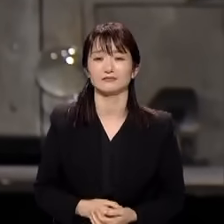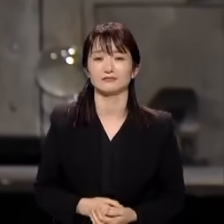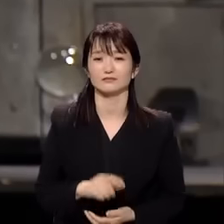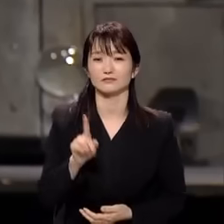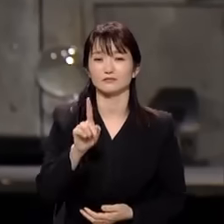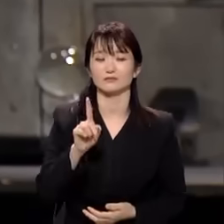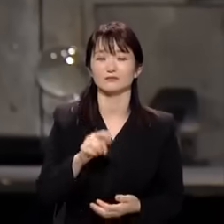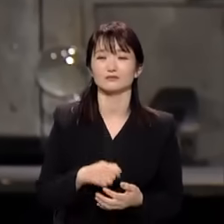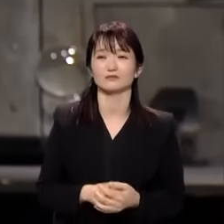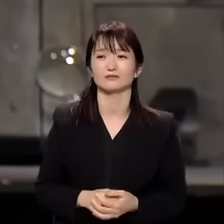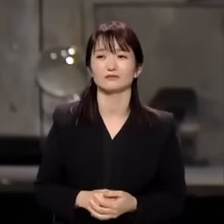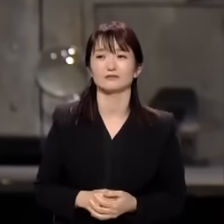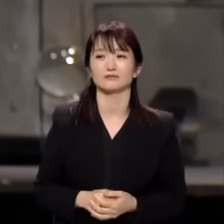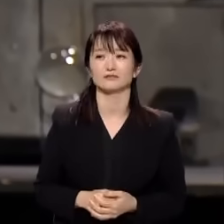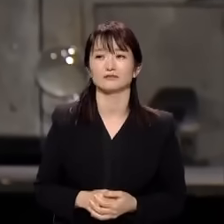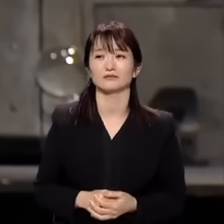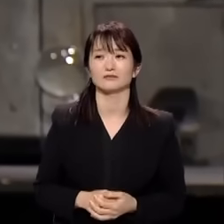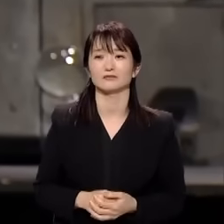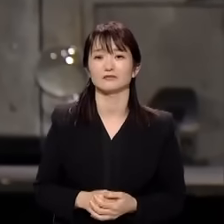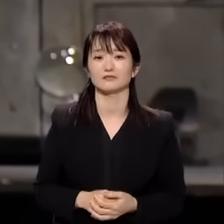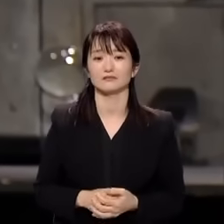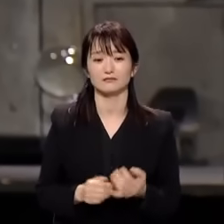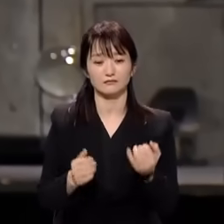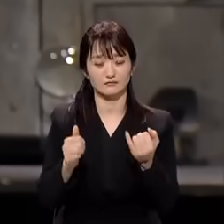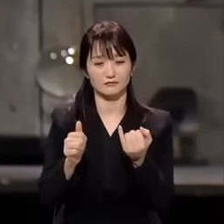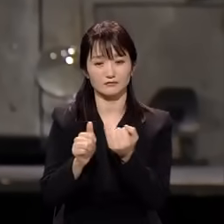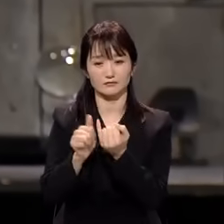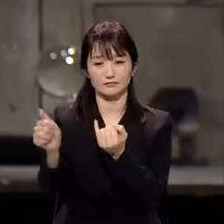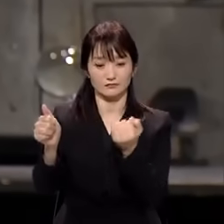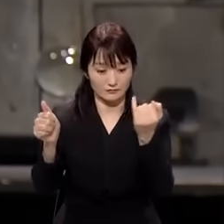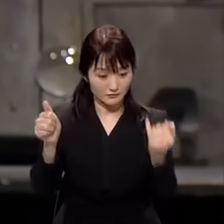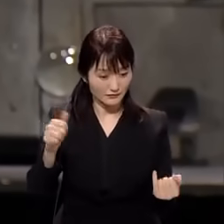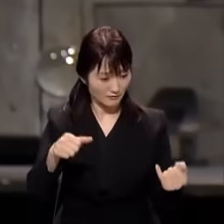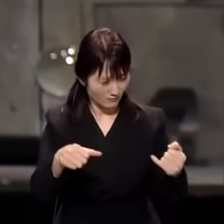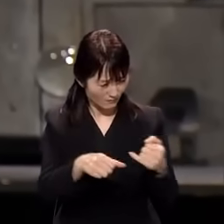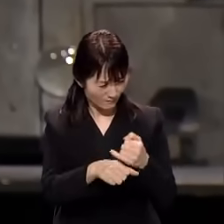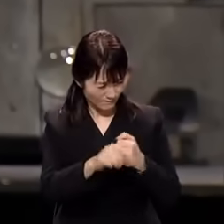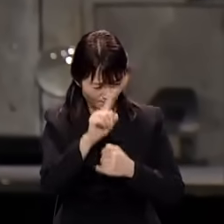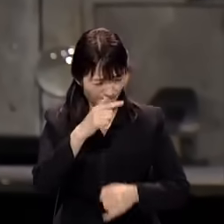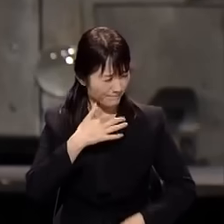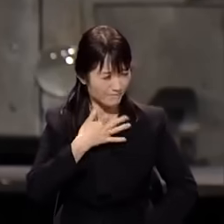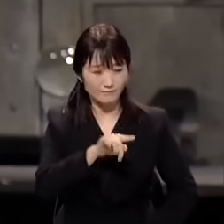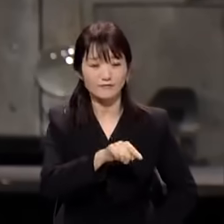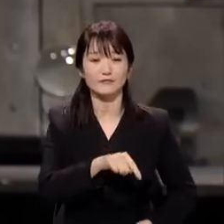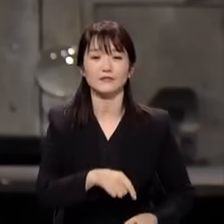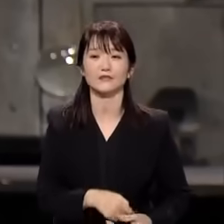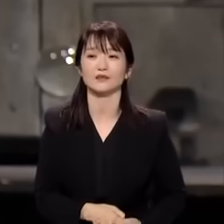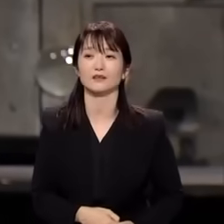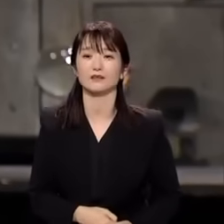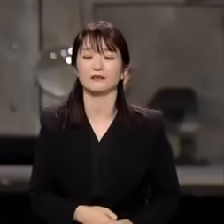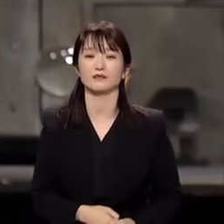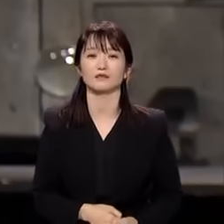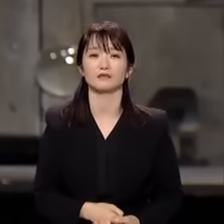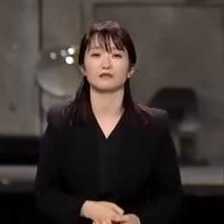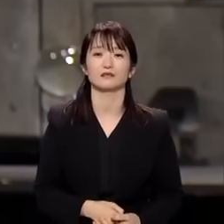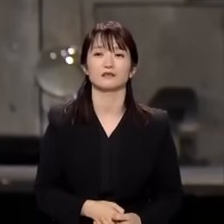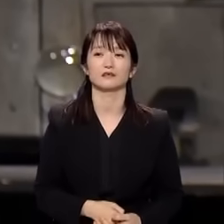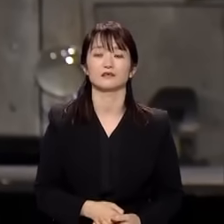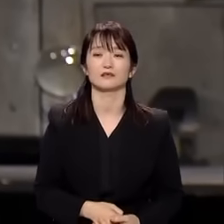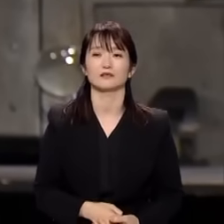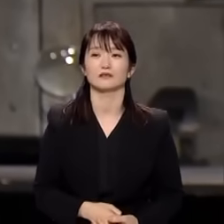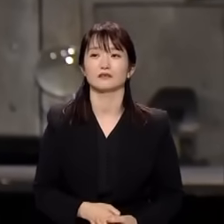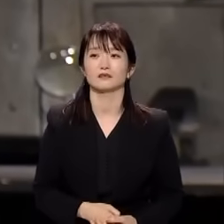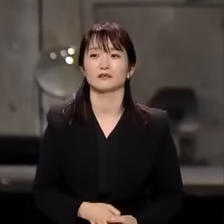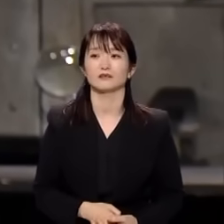거예요. 아까 이제 그런 얘기 했잖아요. 아니 연애 한 번도 못 해봤다면서 라는 얘기가 그냥 나온 게 아니라 정말로 이 제보자분의